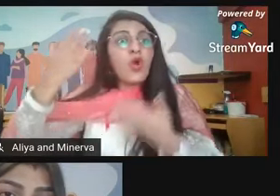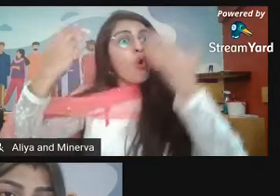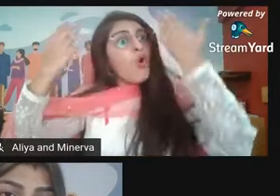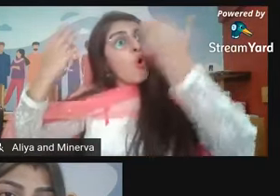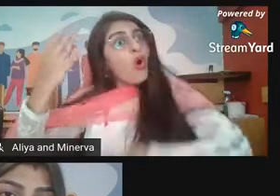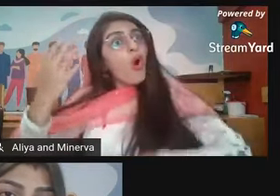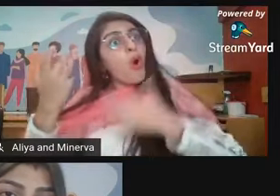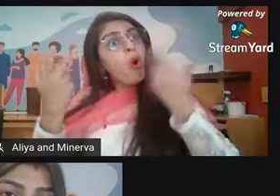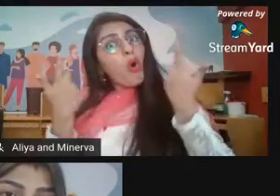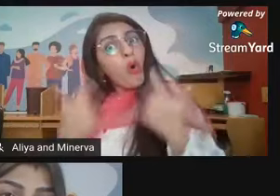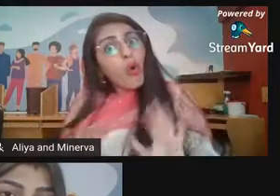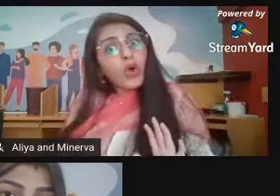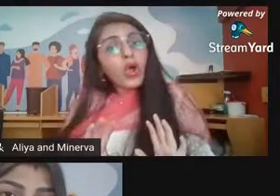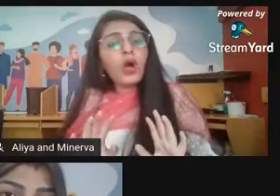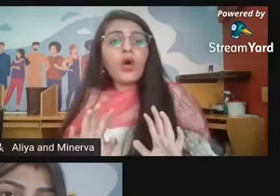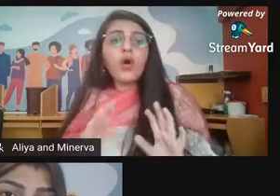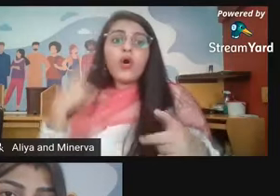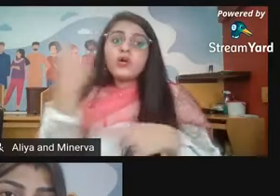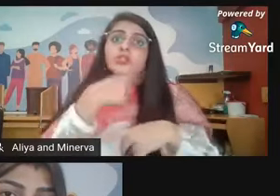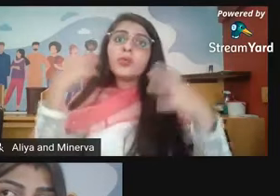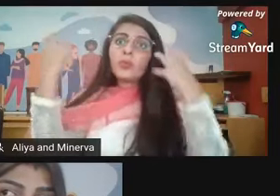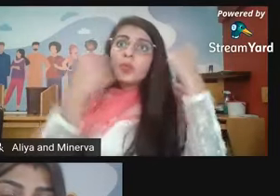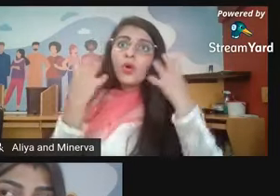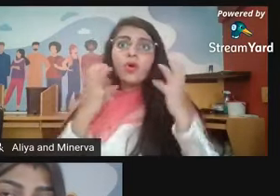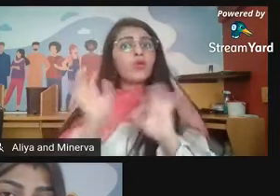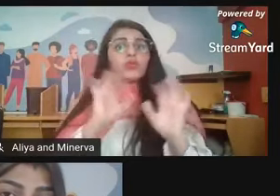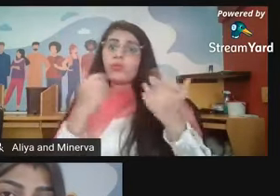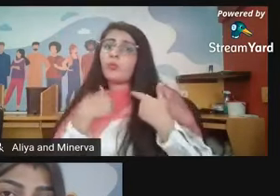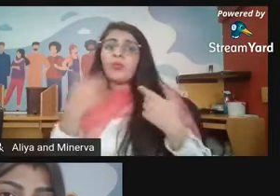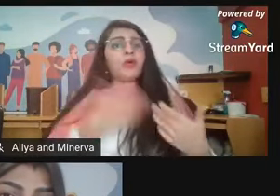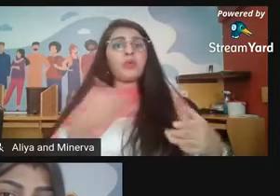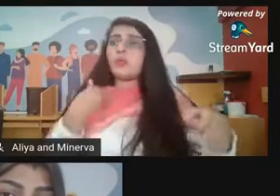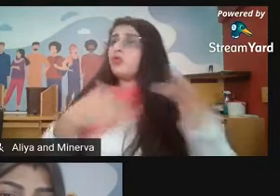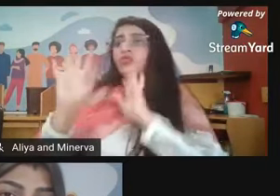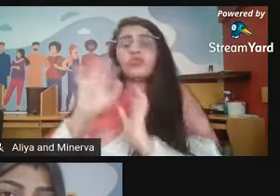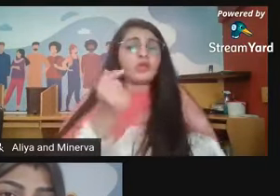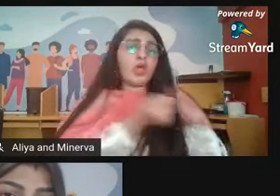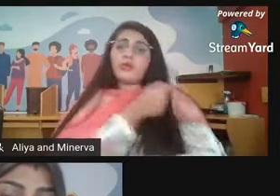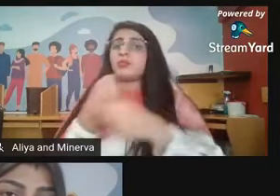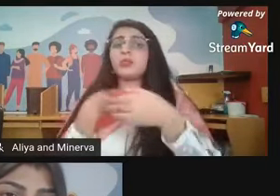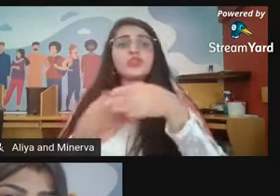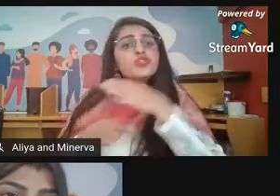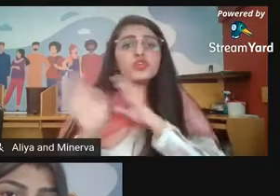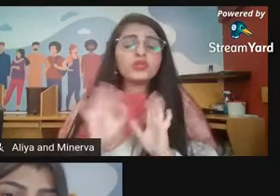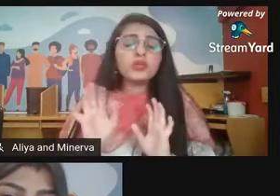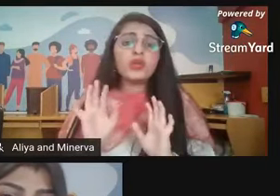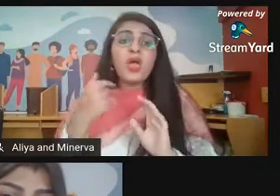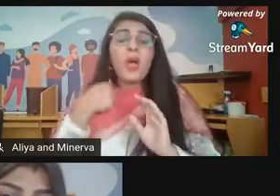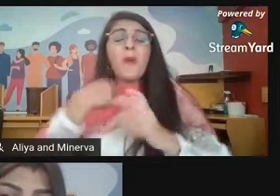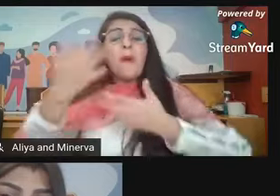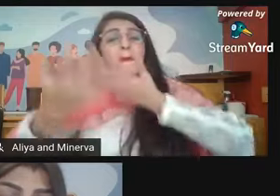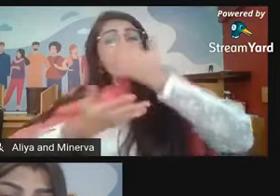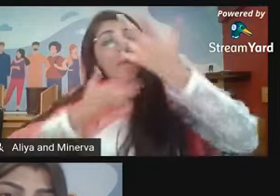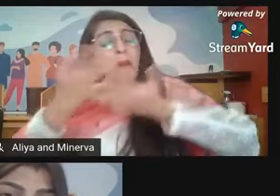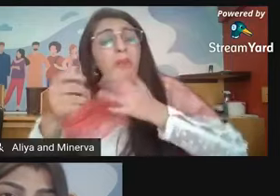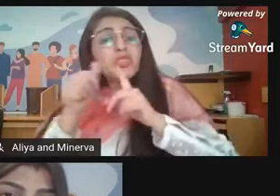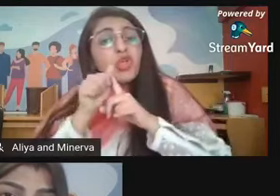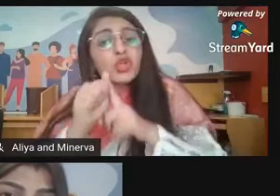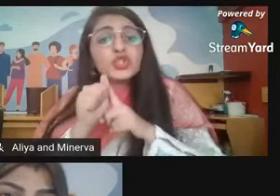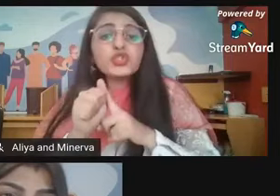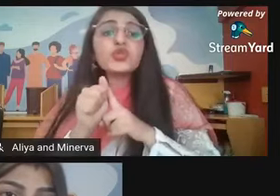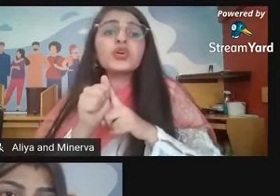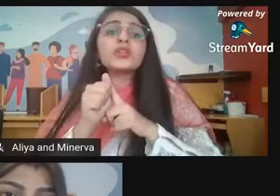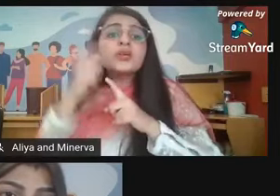निकाल दी जाएगी, अक्सर बहुत पीछे हट जाते हैं अपने ही ट्रीटमेंट से। ऐसे लोगों को मैं ये बात कहना चाहूंगी कि ब्रेस्ट